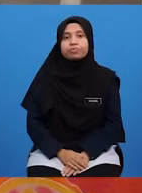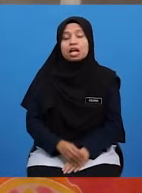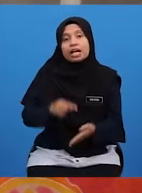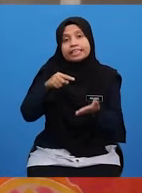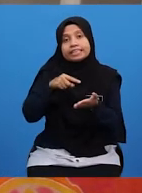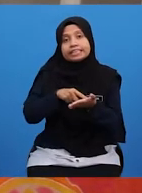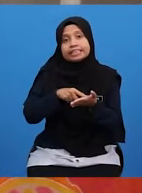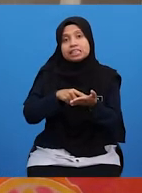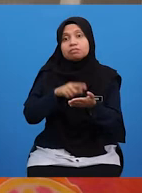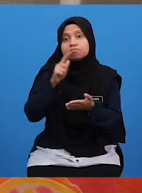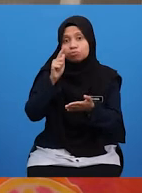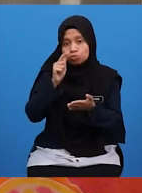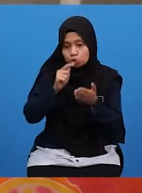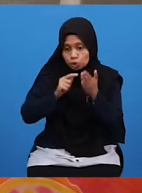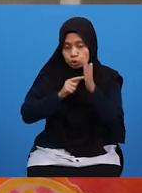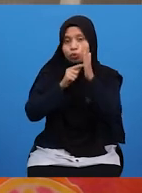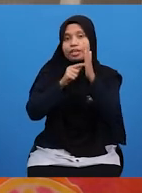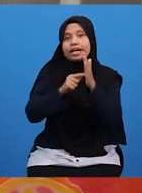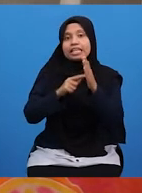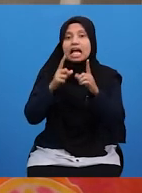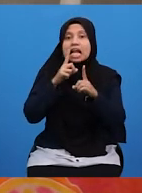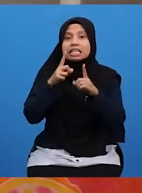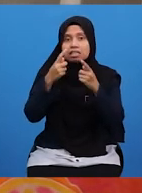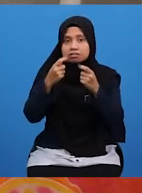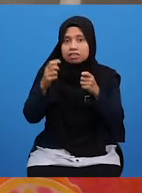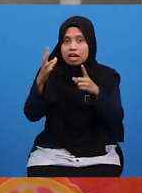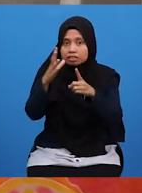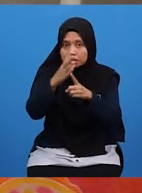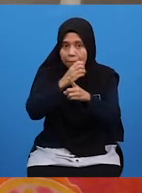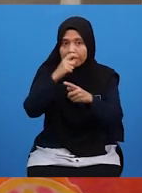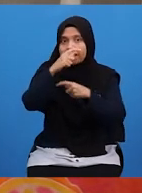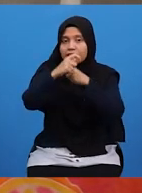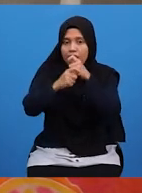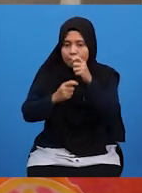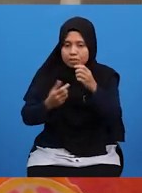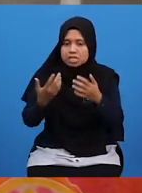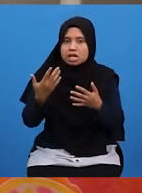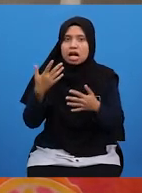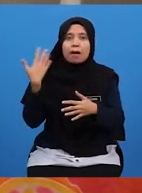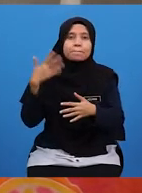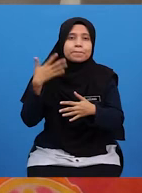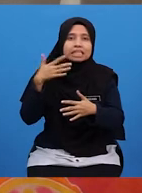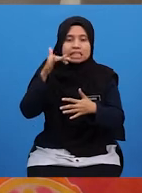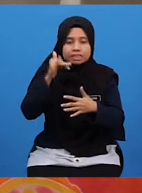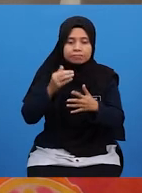Ini menandakan bahawa lilin telah mencapai tahap kepanasan yang